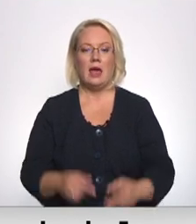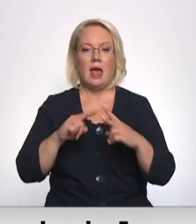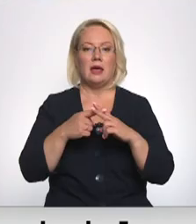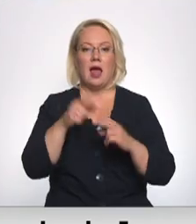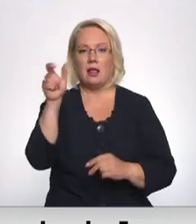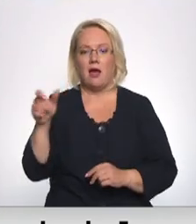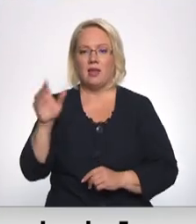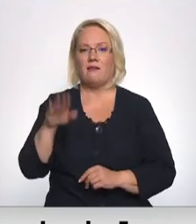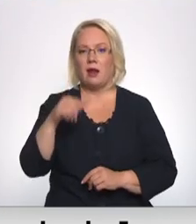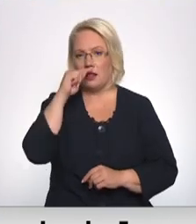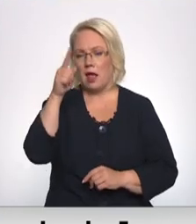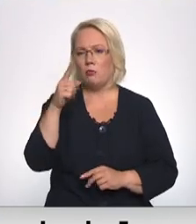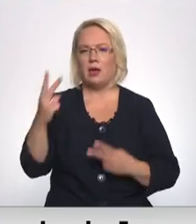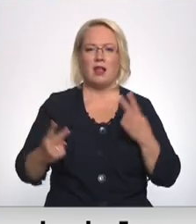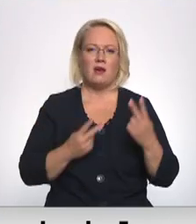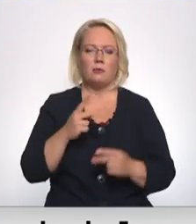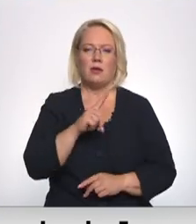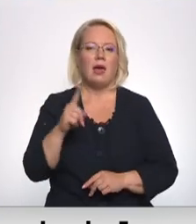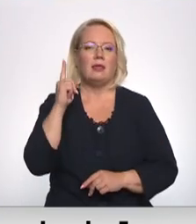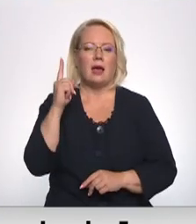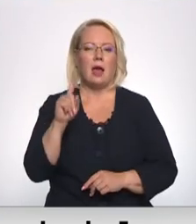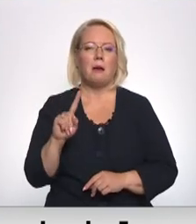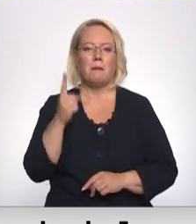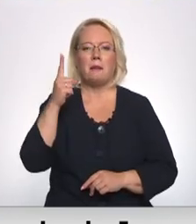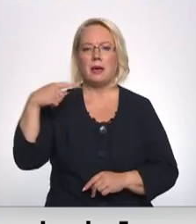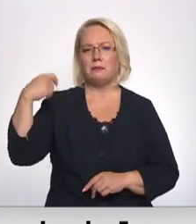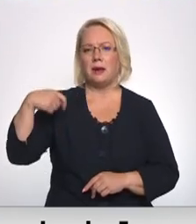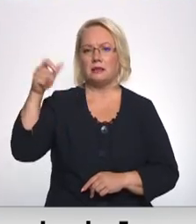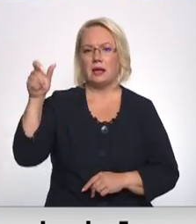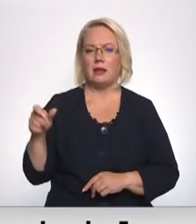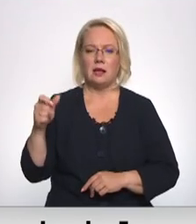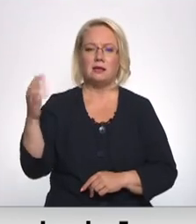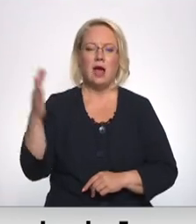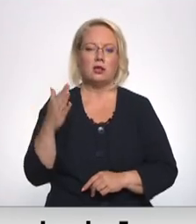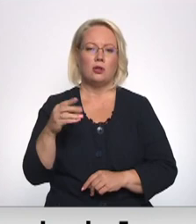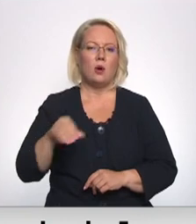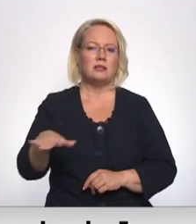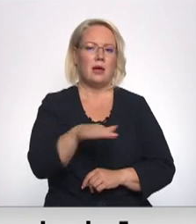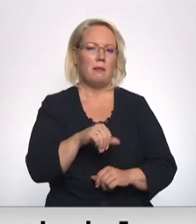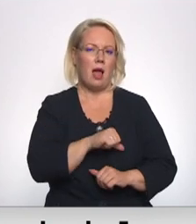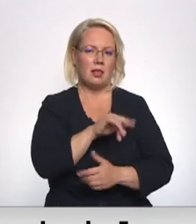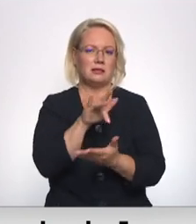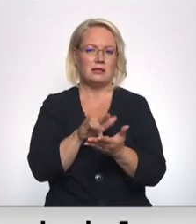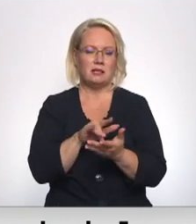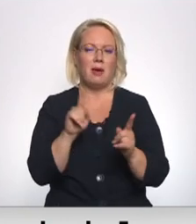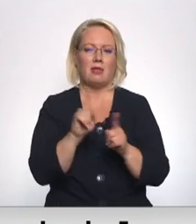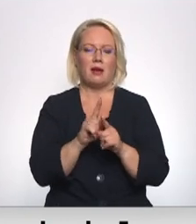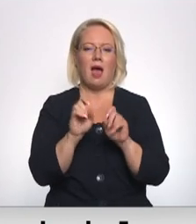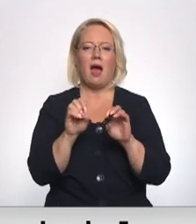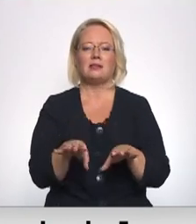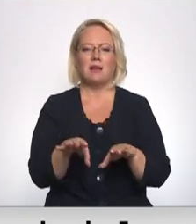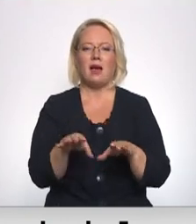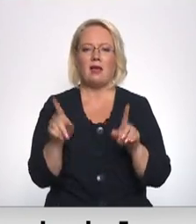Jelgavnieki var lepoties un iedvesmoties nevien no tā, ka pirmais prezidents nācis no Zemgales sirds, bet arī ar viņu atstātajām pēdām